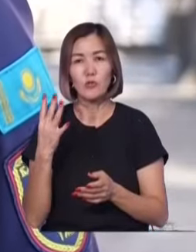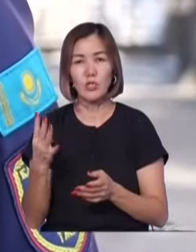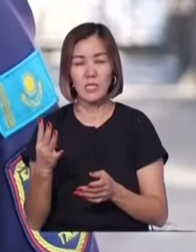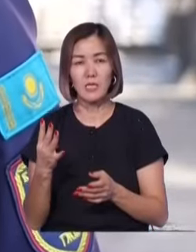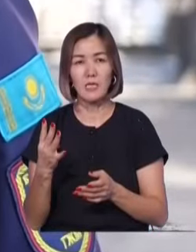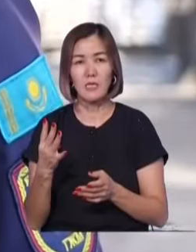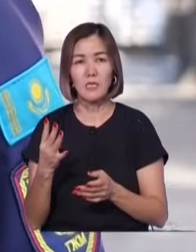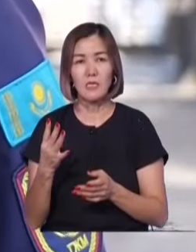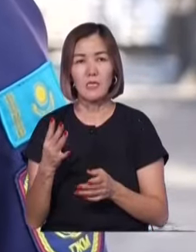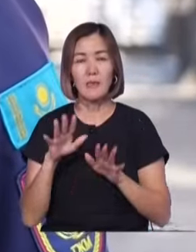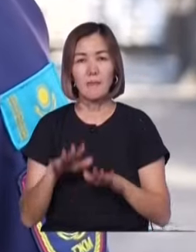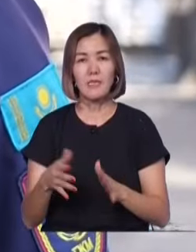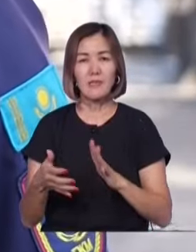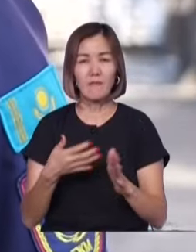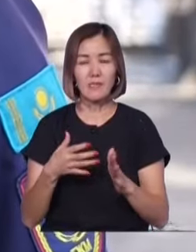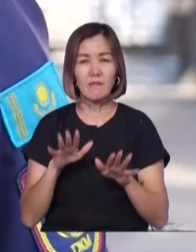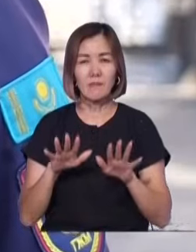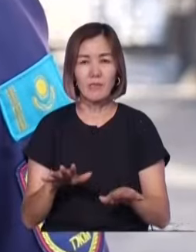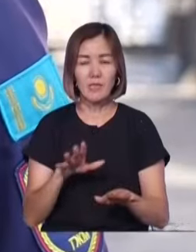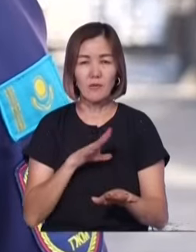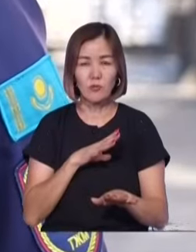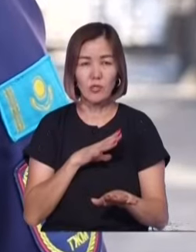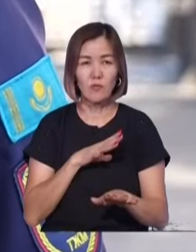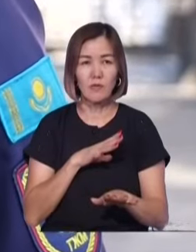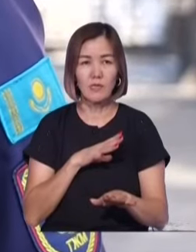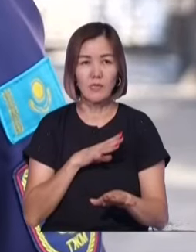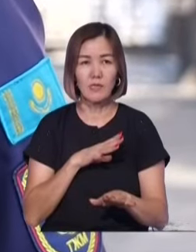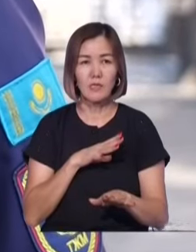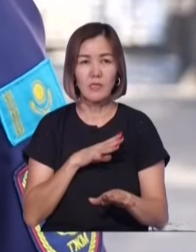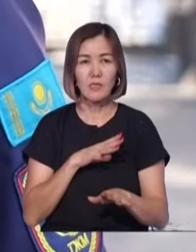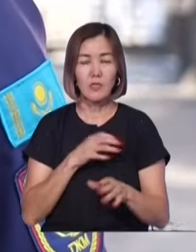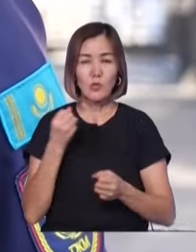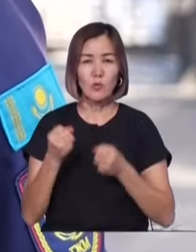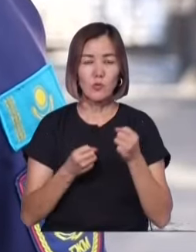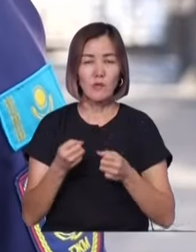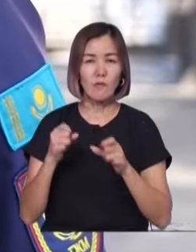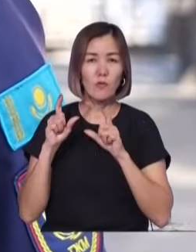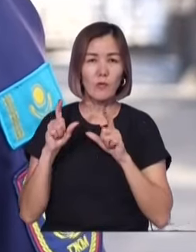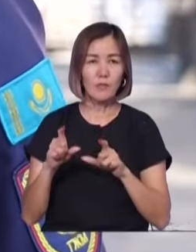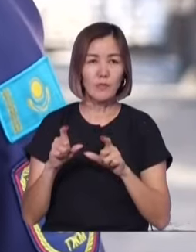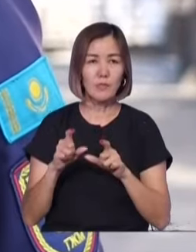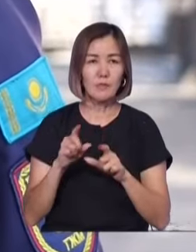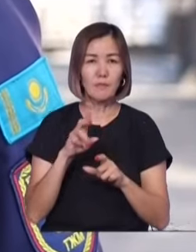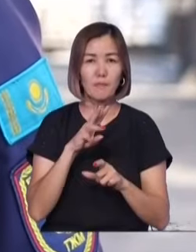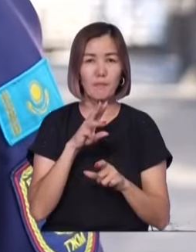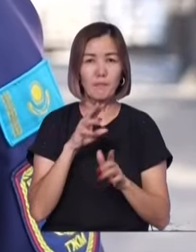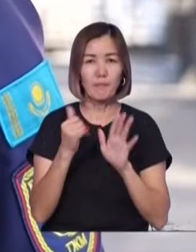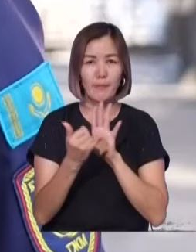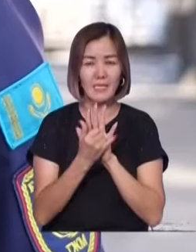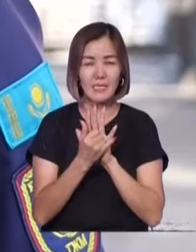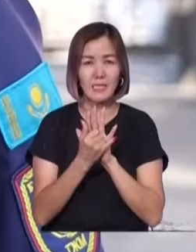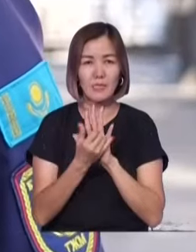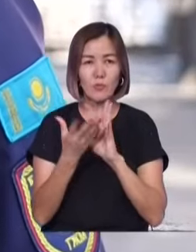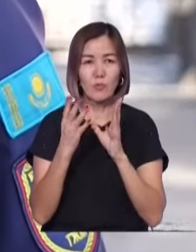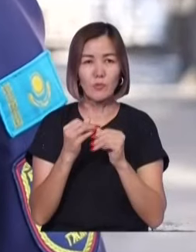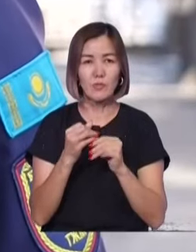104. По прибытию на место вызова было установлено, что произошло загорание грузовой автомашины Mercedes-Benz на площади 10 квадратных